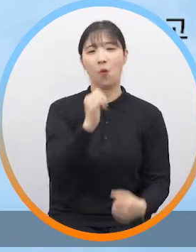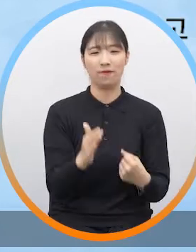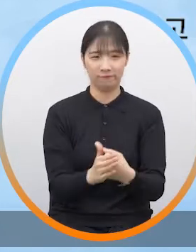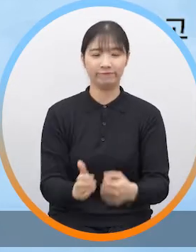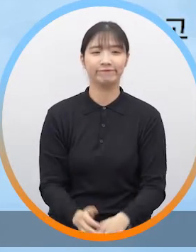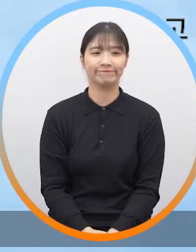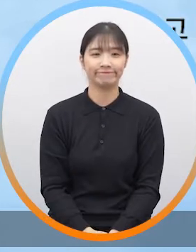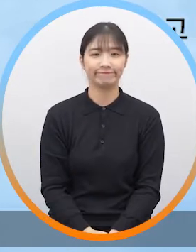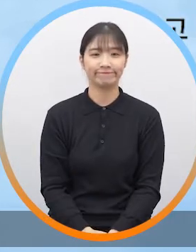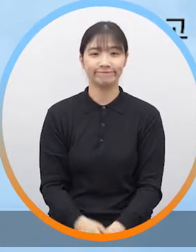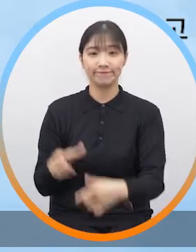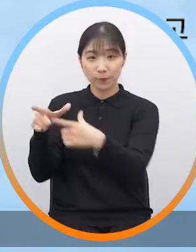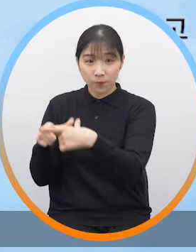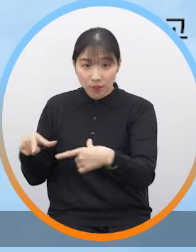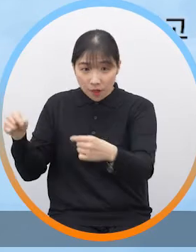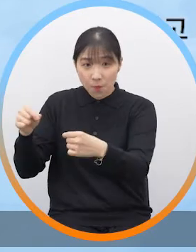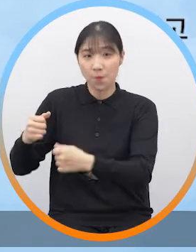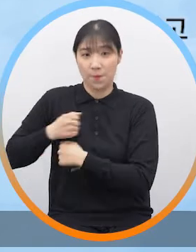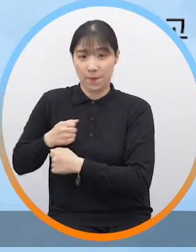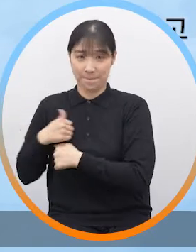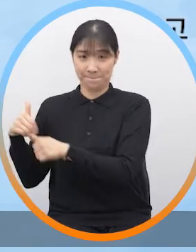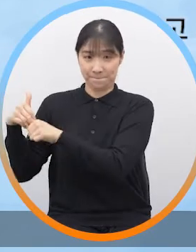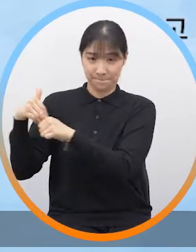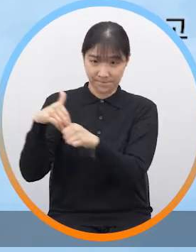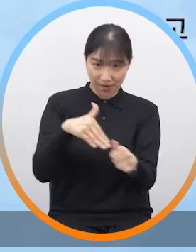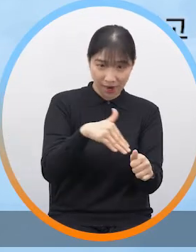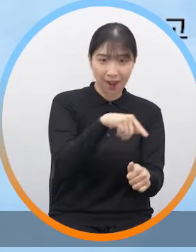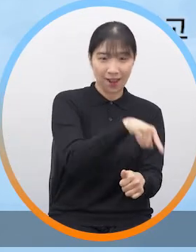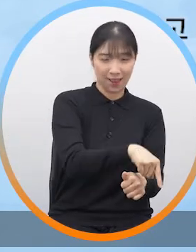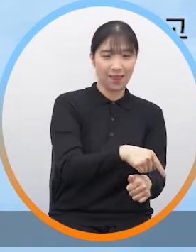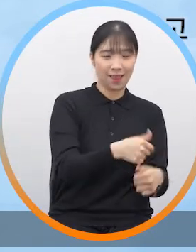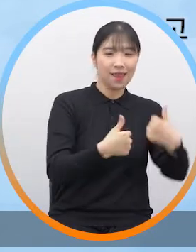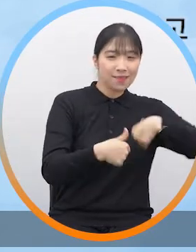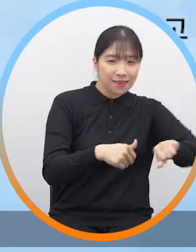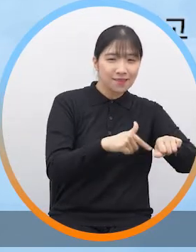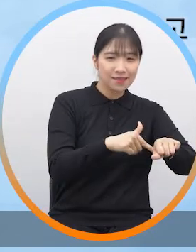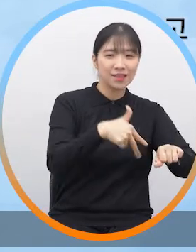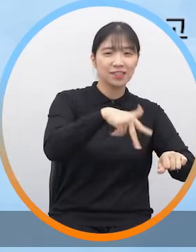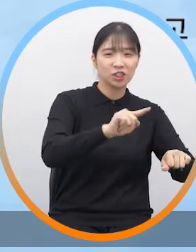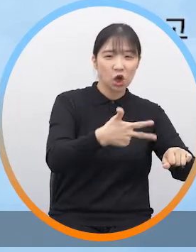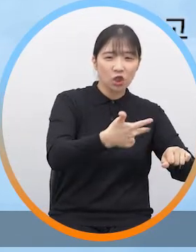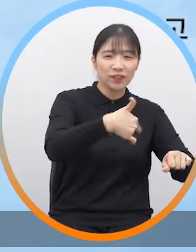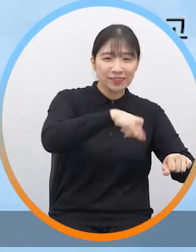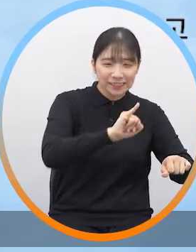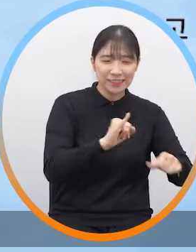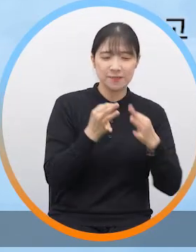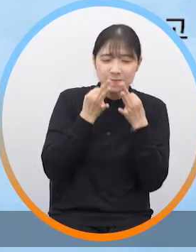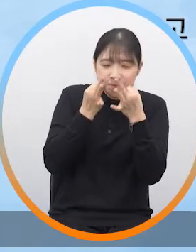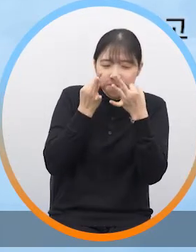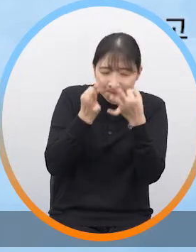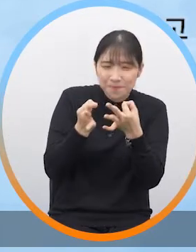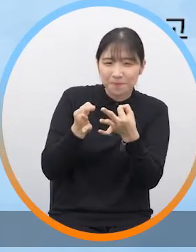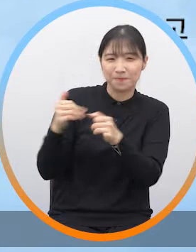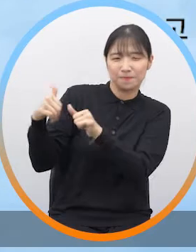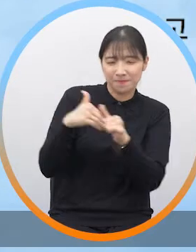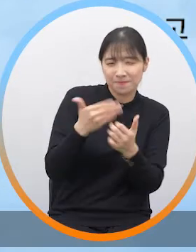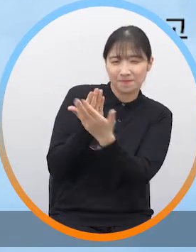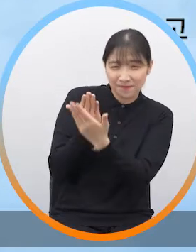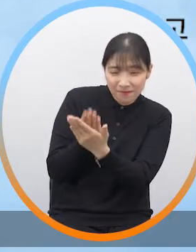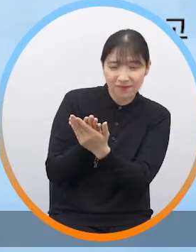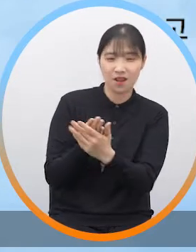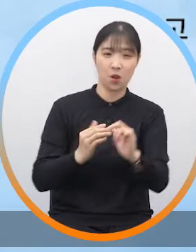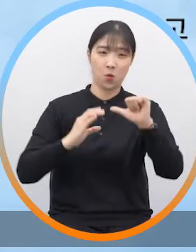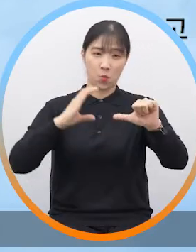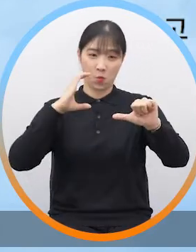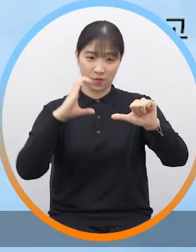때문입니다. 외국 의 백제 파병은 태자 전지의 외교적인 노력에 의한 것이었고, 5세기 초 전란의 종료